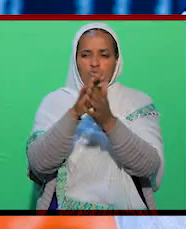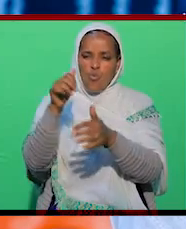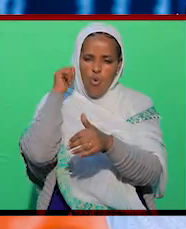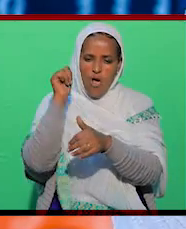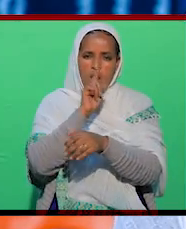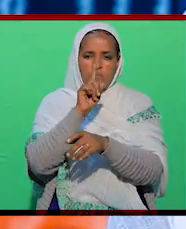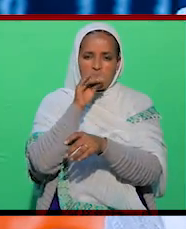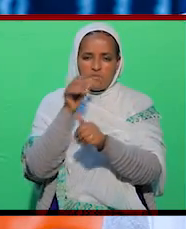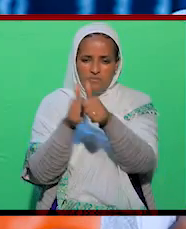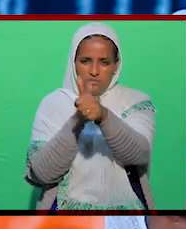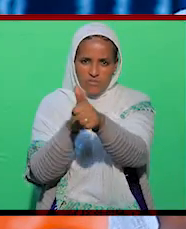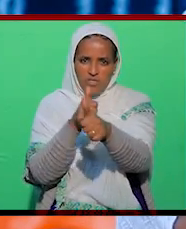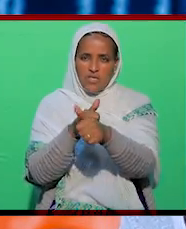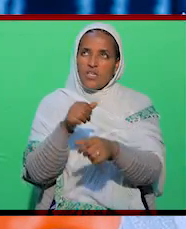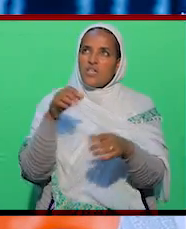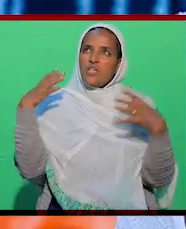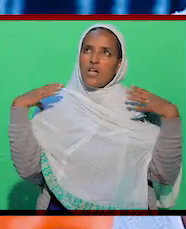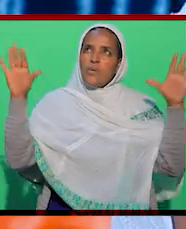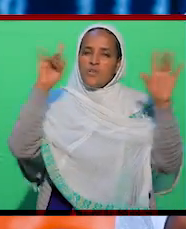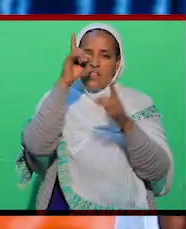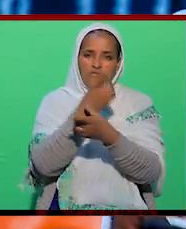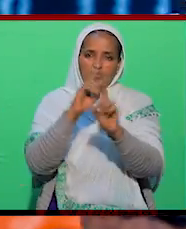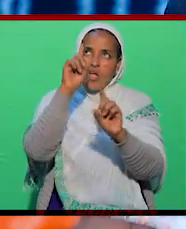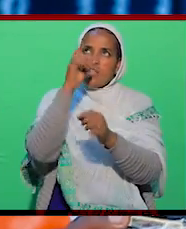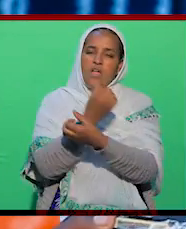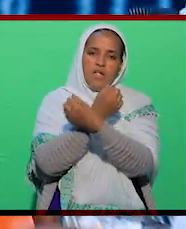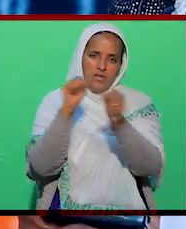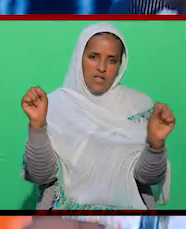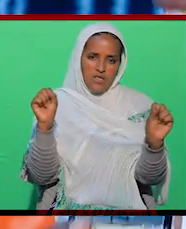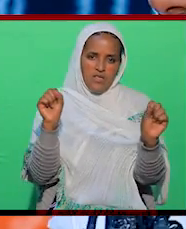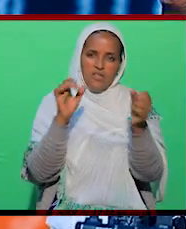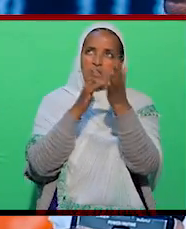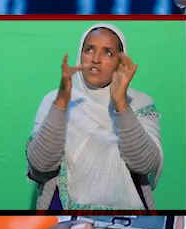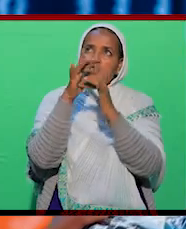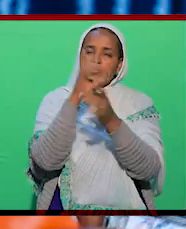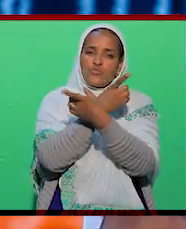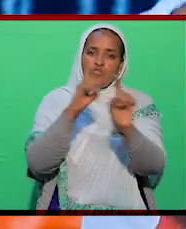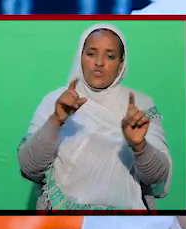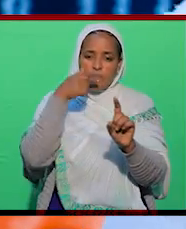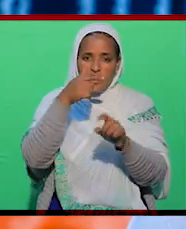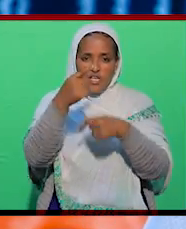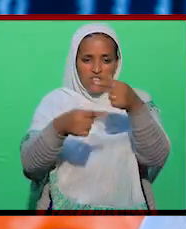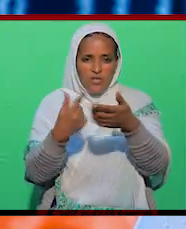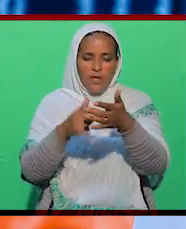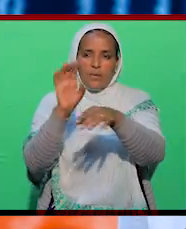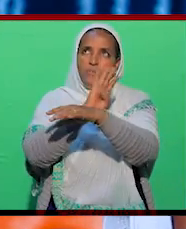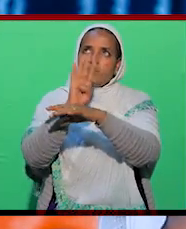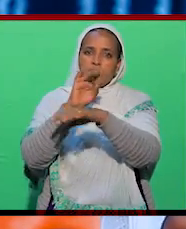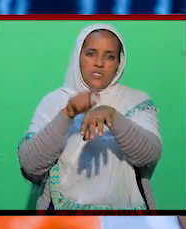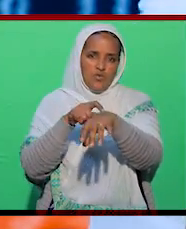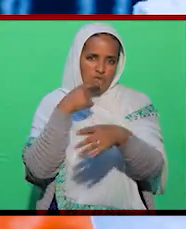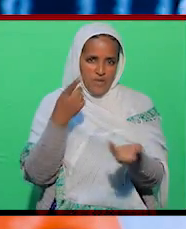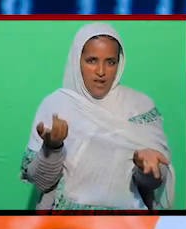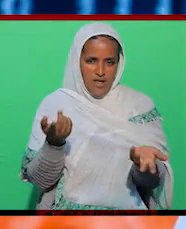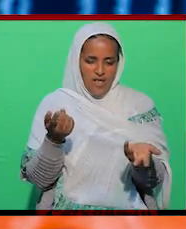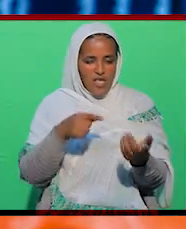ይከተሉታል ልጆች፣ የሰንበት ትምህርት ቤት ልጆች ከኋላ ምን እንደሚል። ገብርኤል አንተ ፈውሰኝ፣ አንተ አድነኝ፣ ኢየሱስ ይፈውሰኛል ብዬ ሄጄ